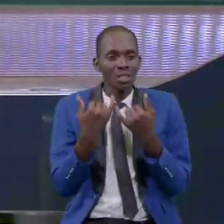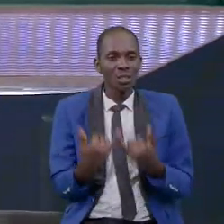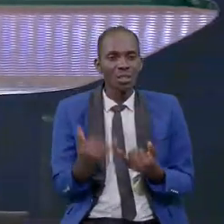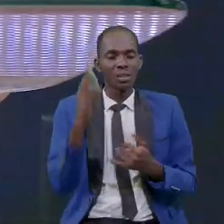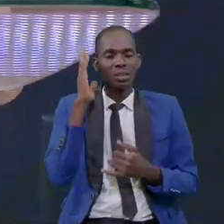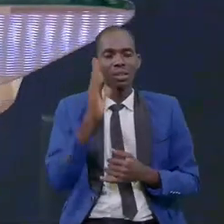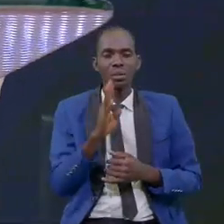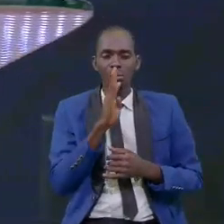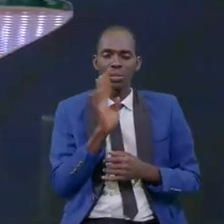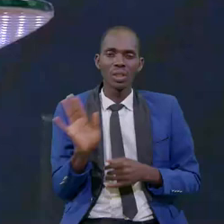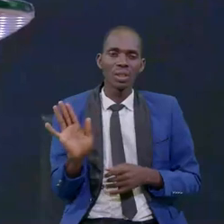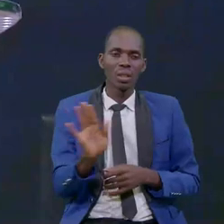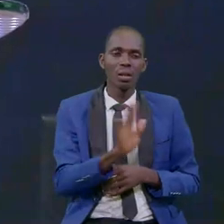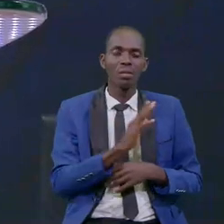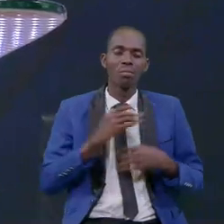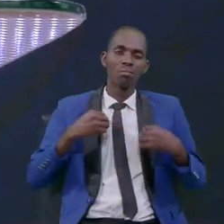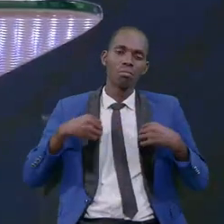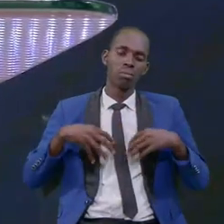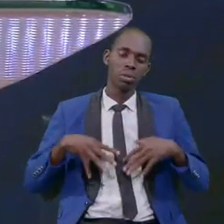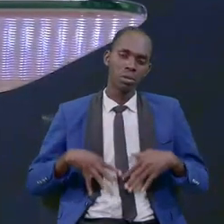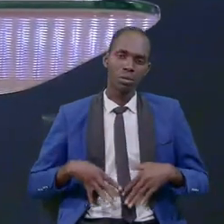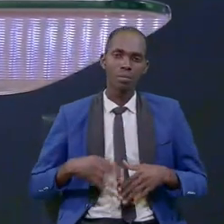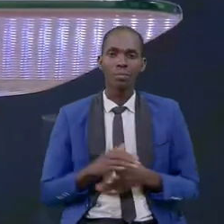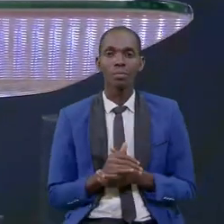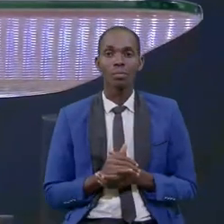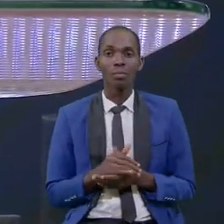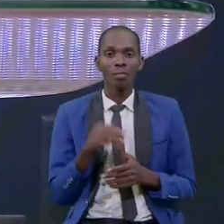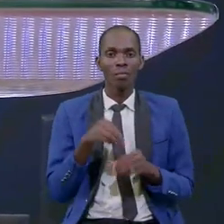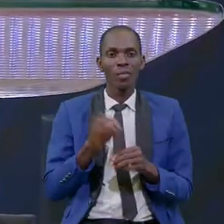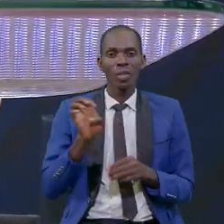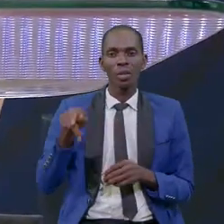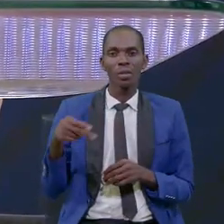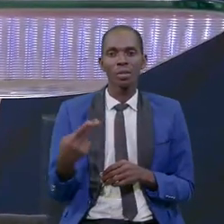C'est alors qu'ils seront dans la confusion.